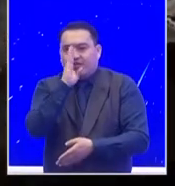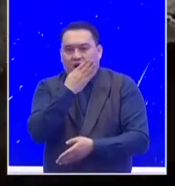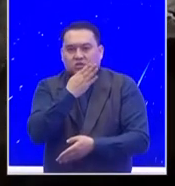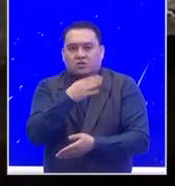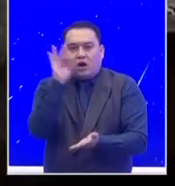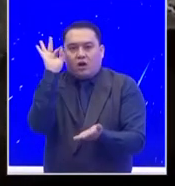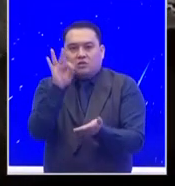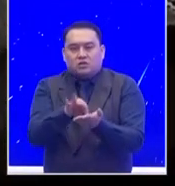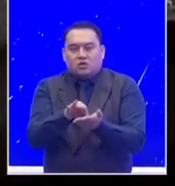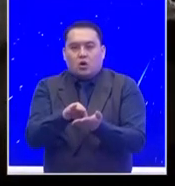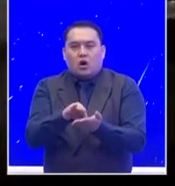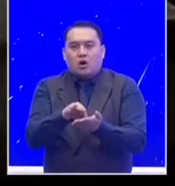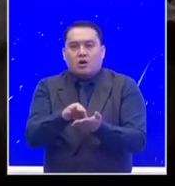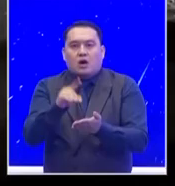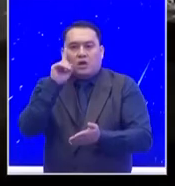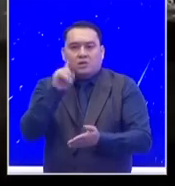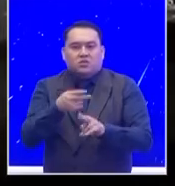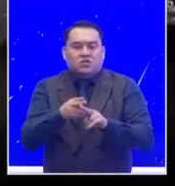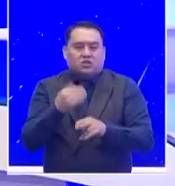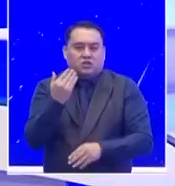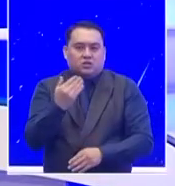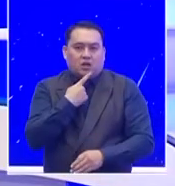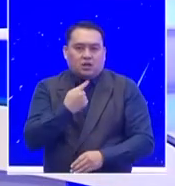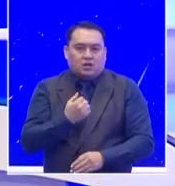и отомстить за убитых солдат.